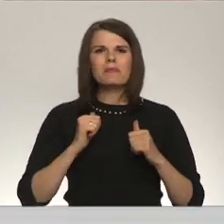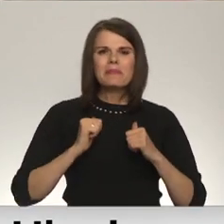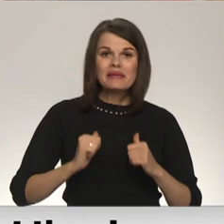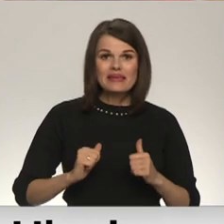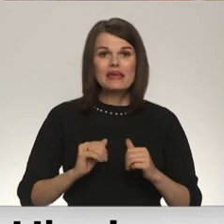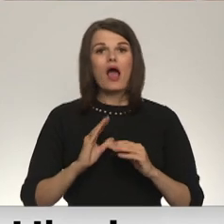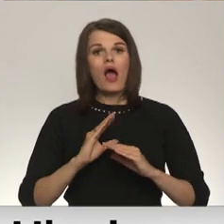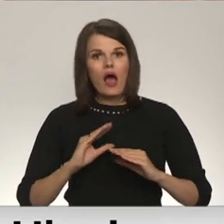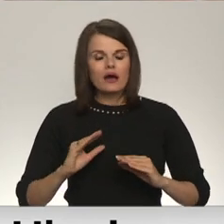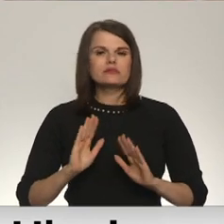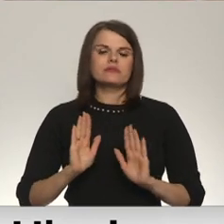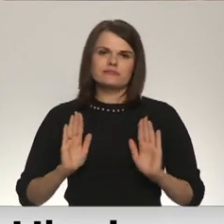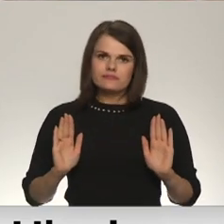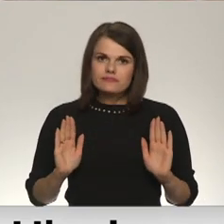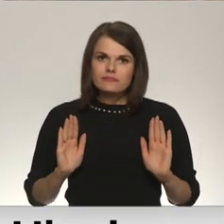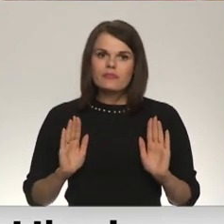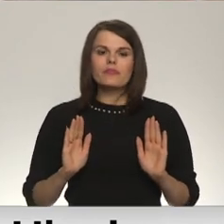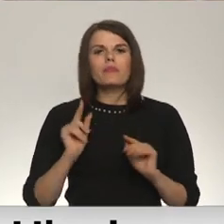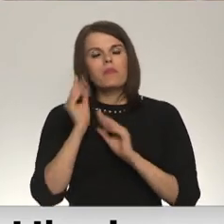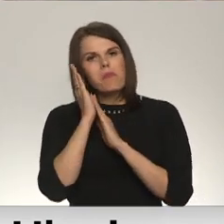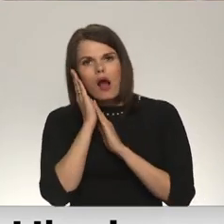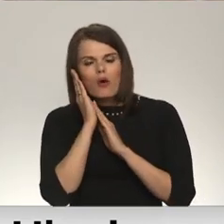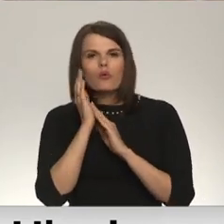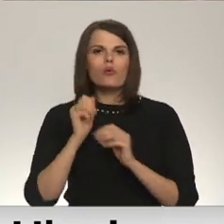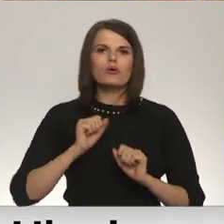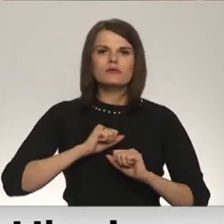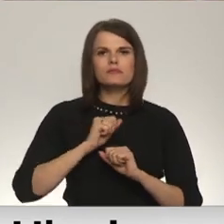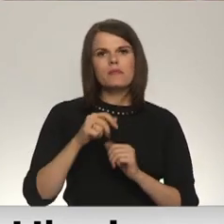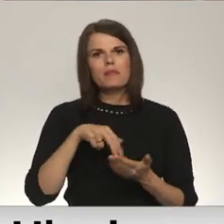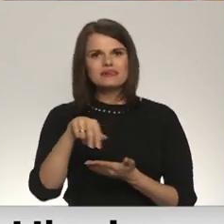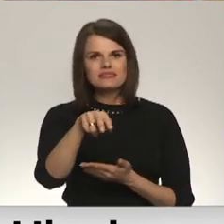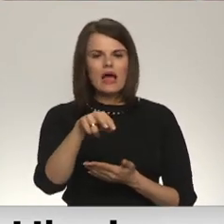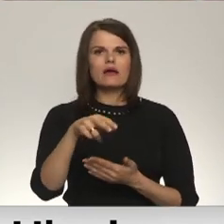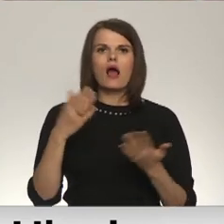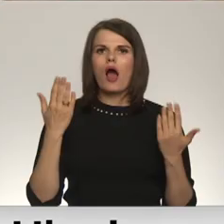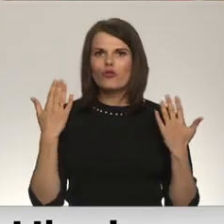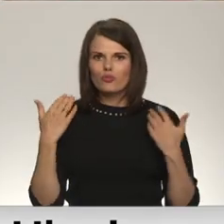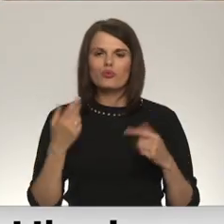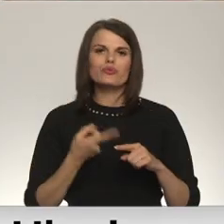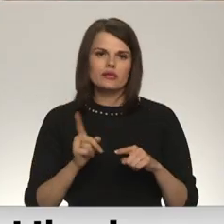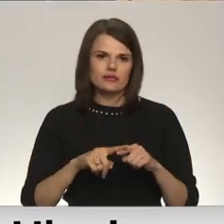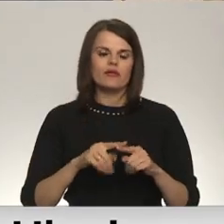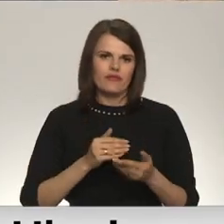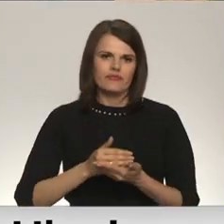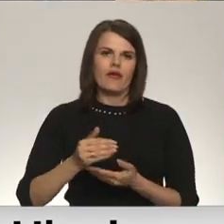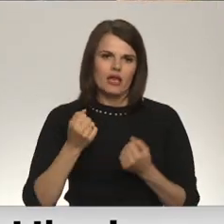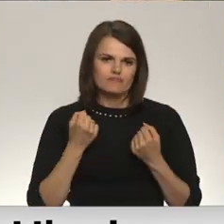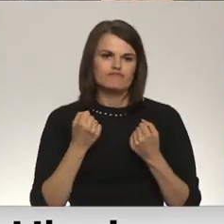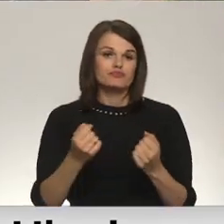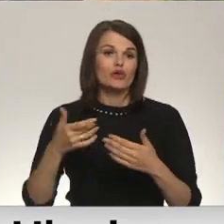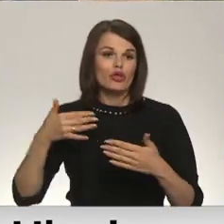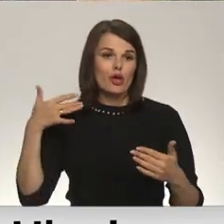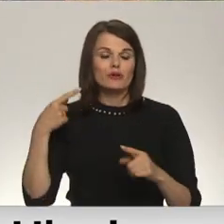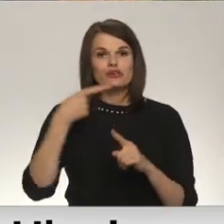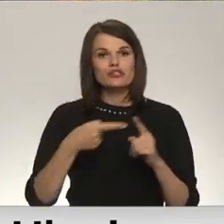tad stājies nost, paguli. Izstaigājies, atpūties un tad tu pucē tālāk. Iepriekšējās